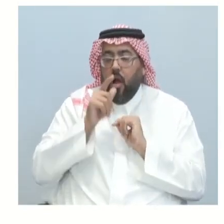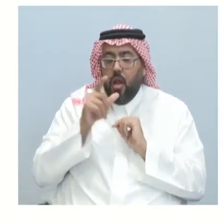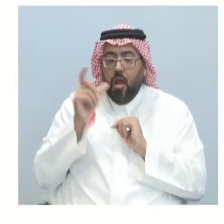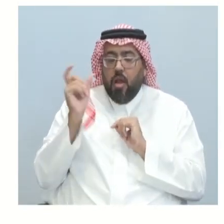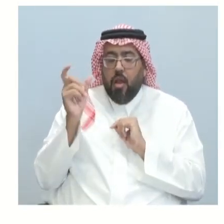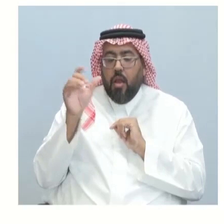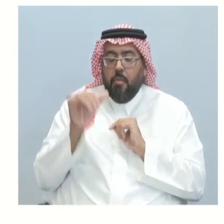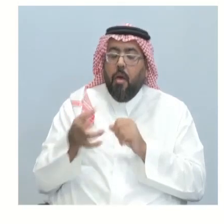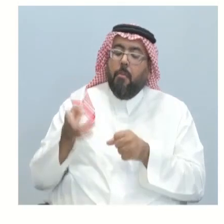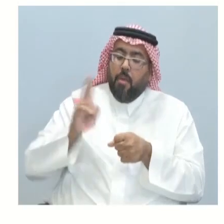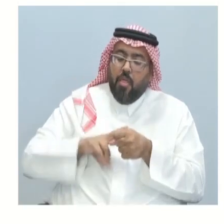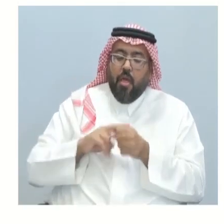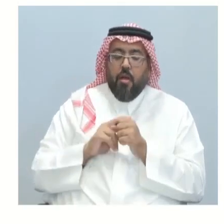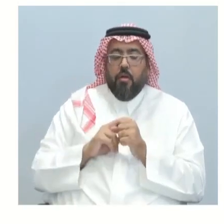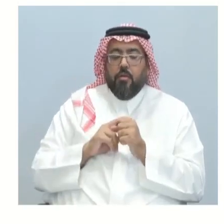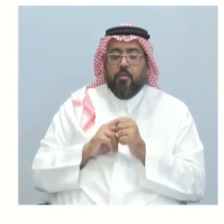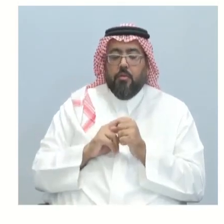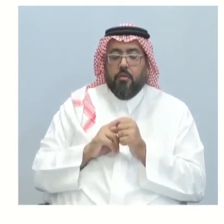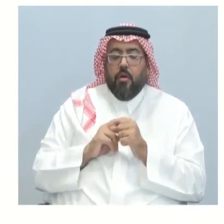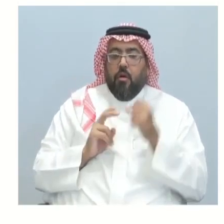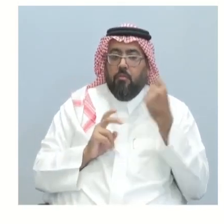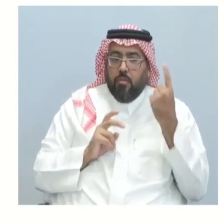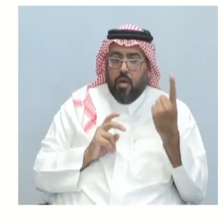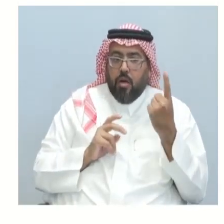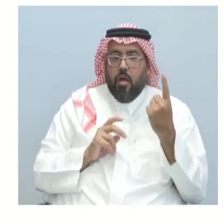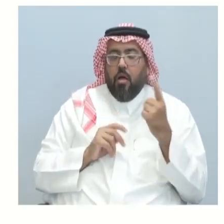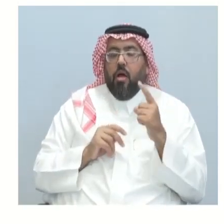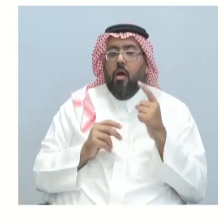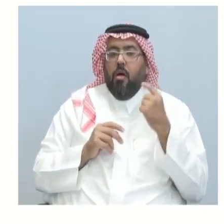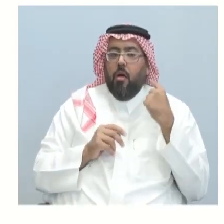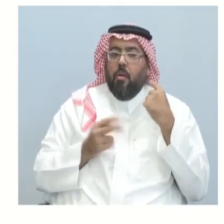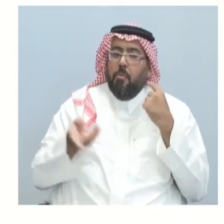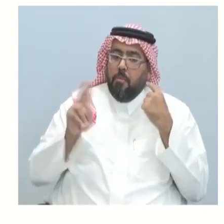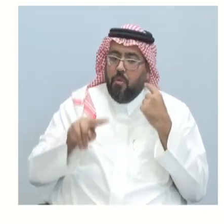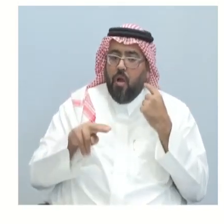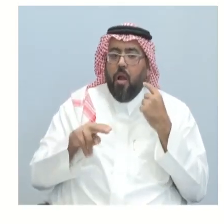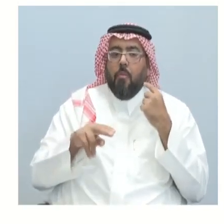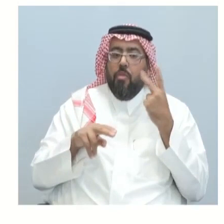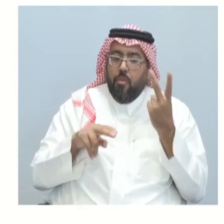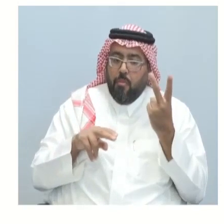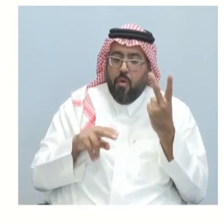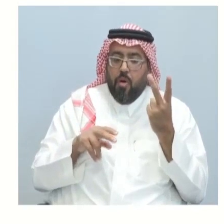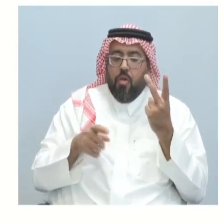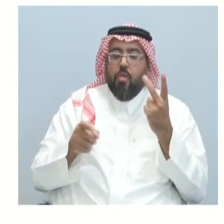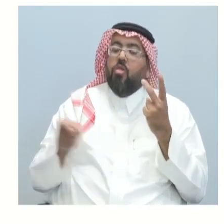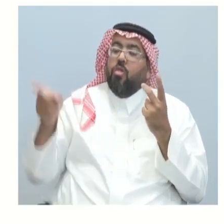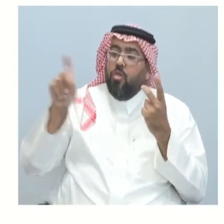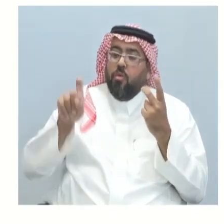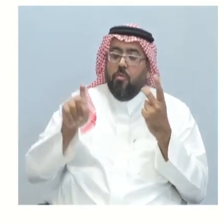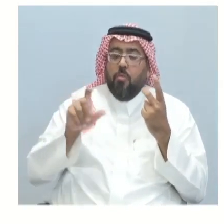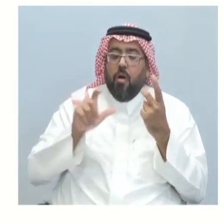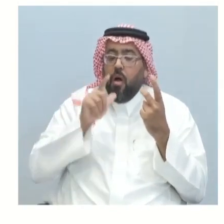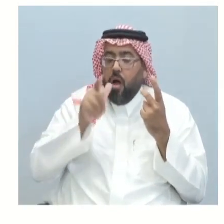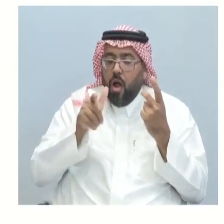وسلم واعاد ثم امك ثم سال ايضا هذا الرجل